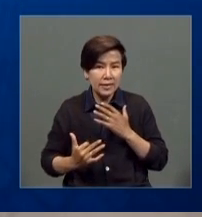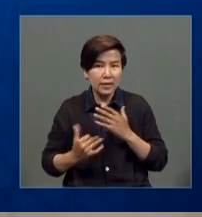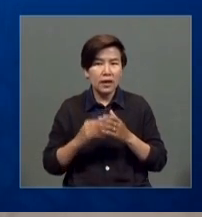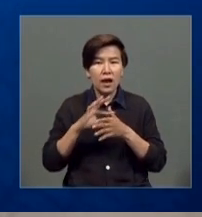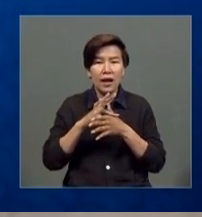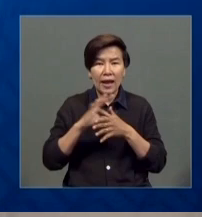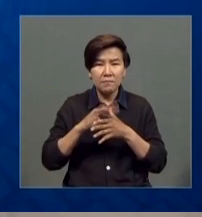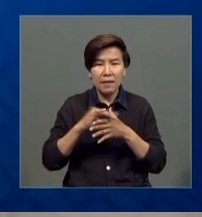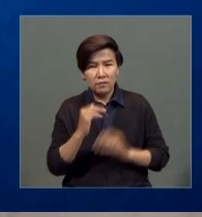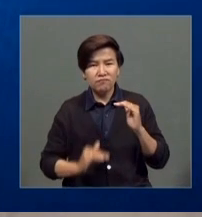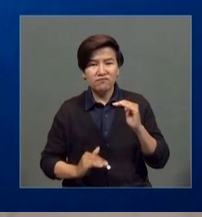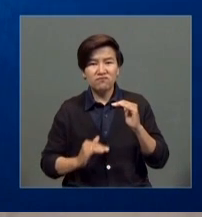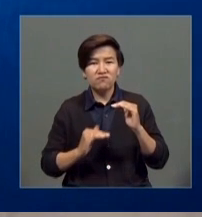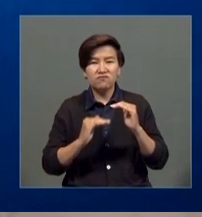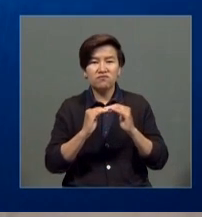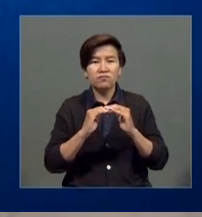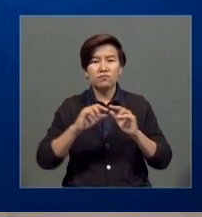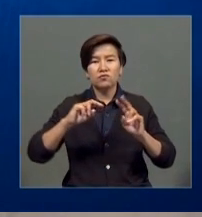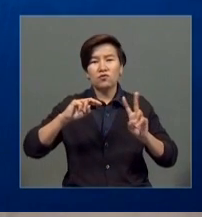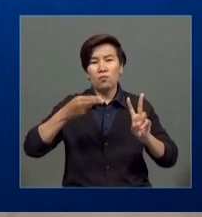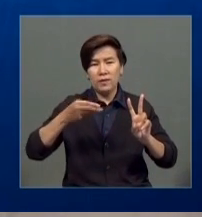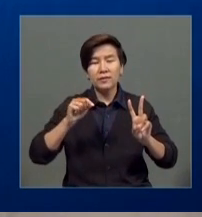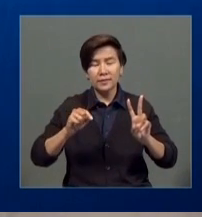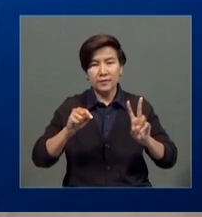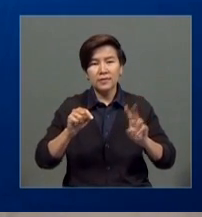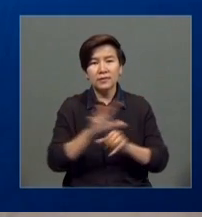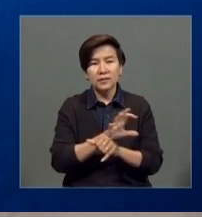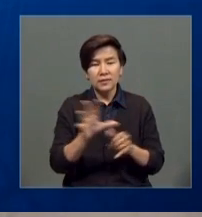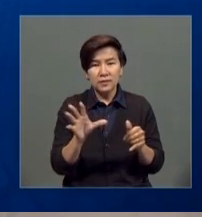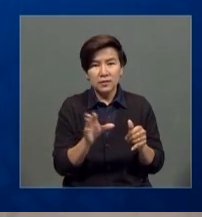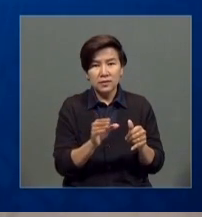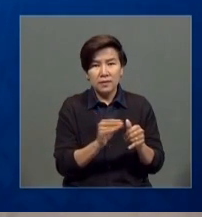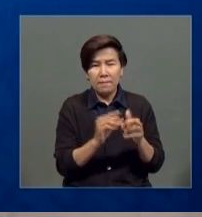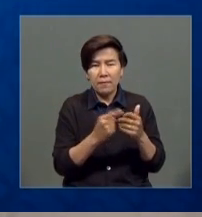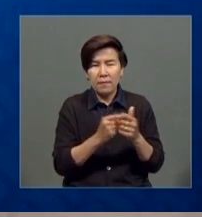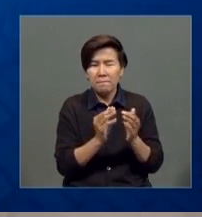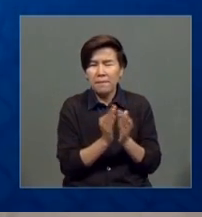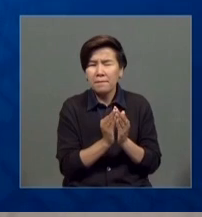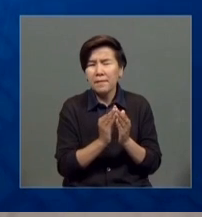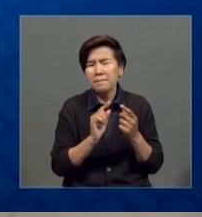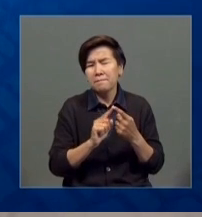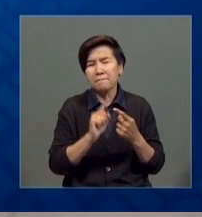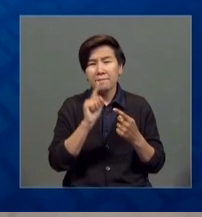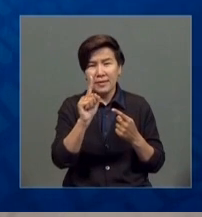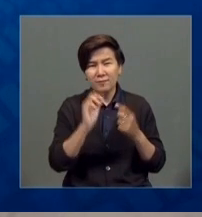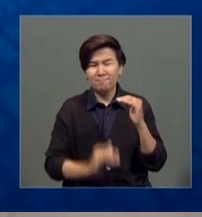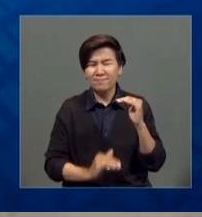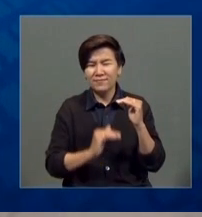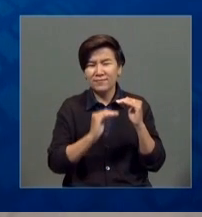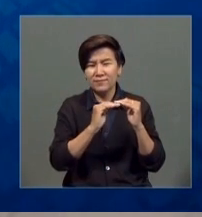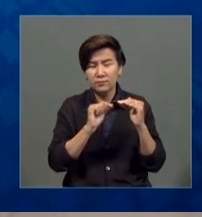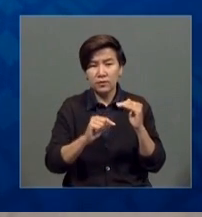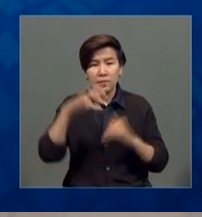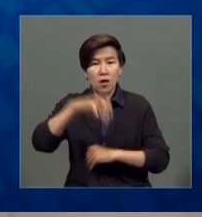บในการเฝ้าระวังแล้วก็บริการ109รายแล้วก็ตรวจคัดกรองเชิงรุกจากชุมชน710ร